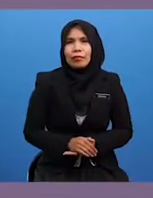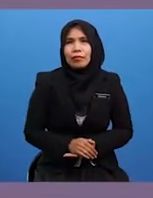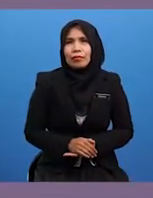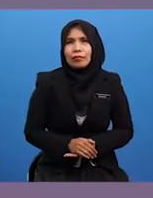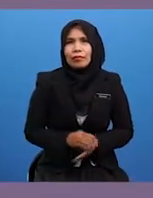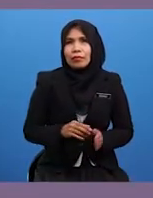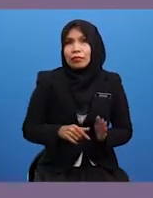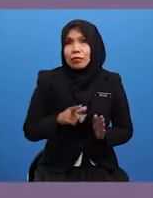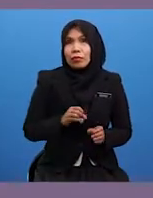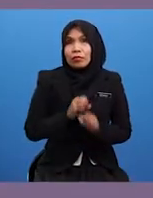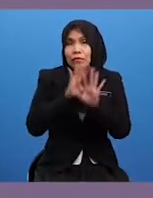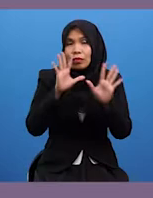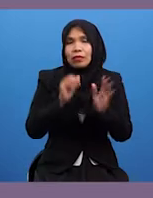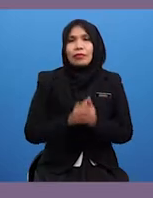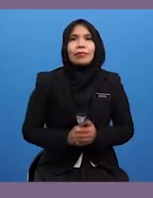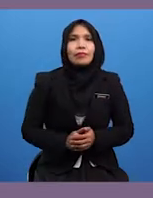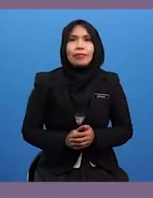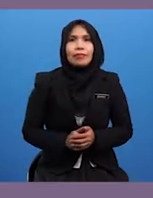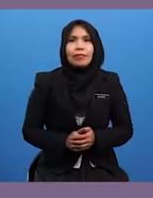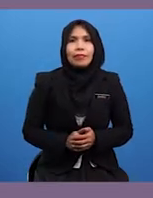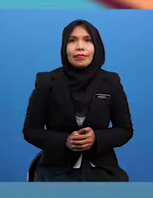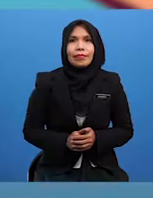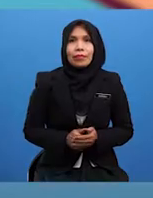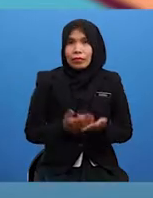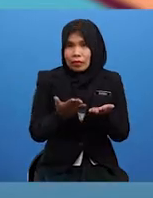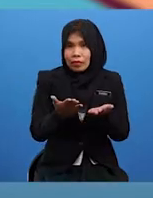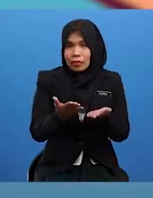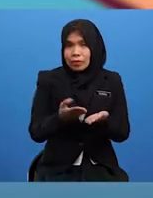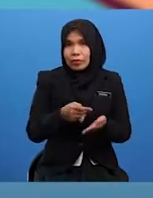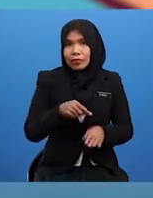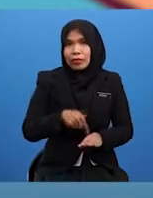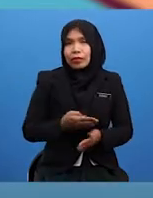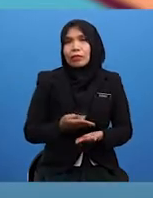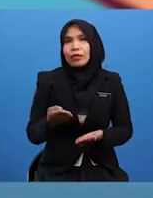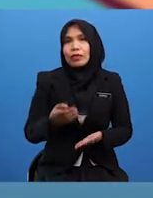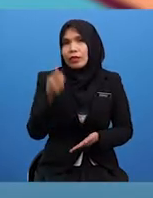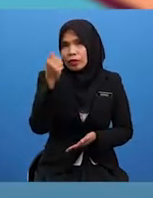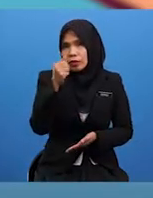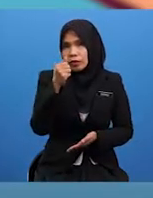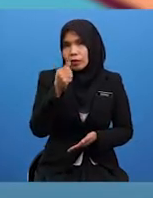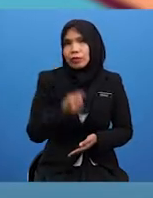berbanding dengan litar bersiri? Kamu diberi 10 saat untuk berfikir.